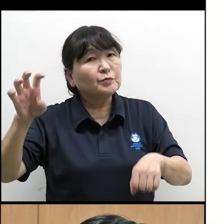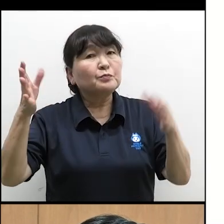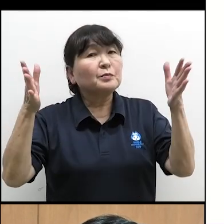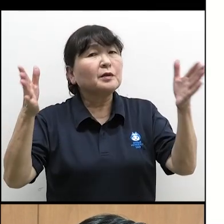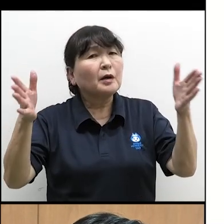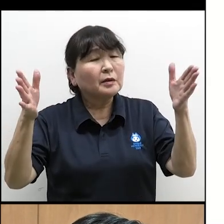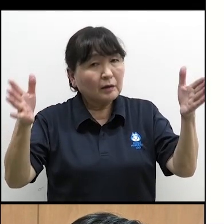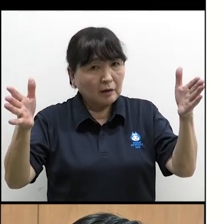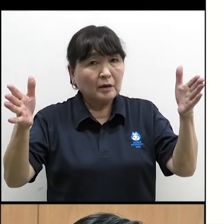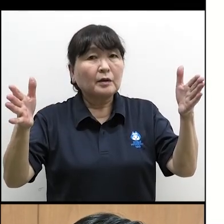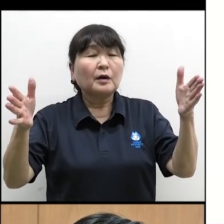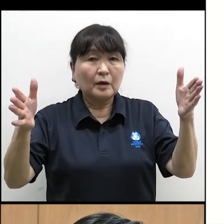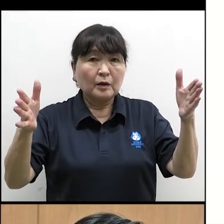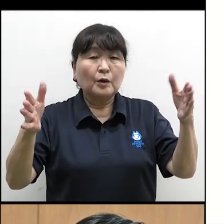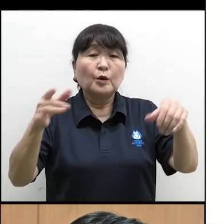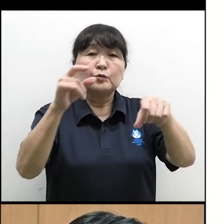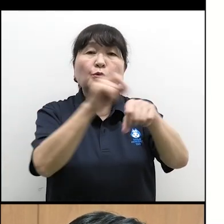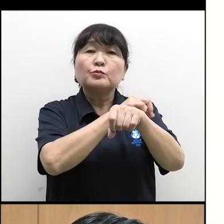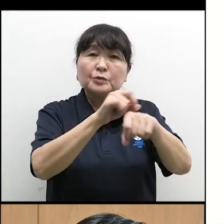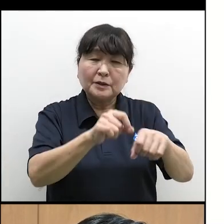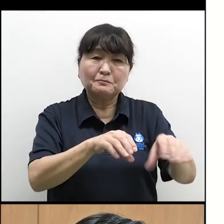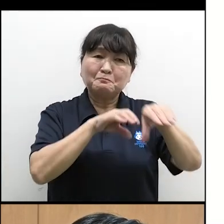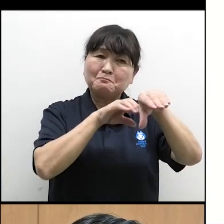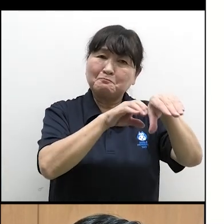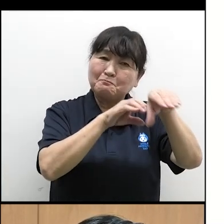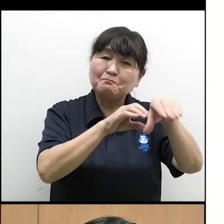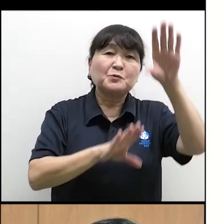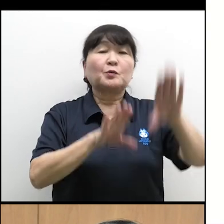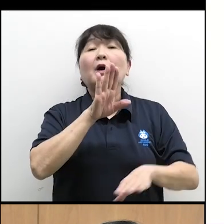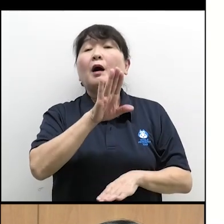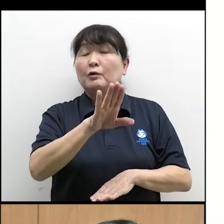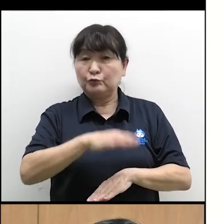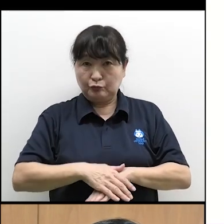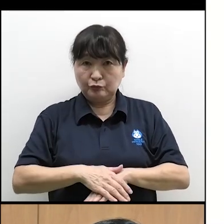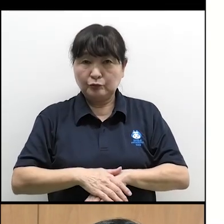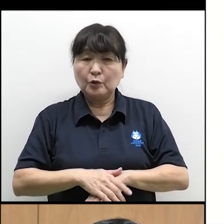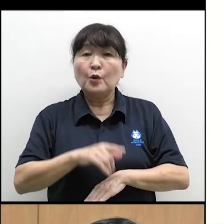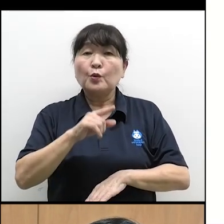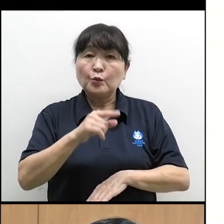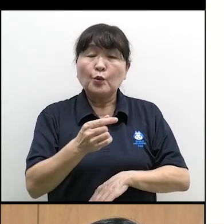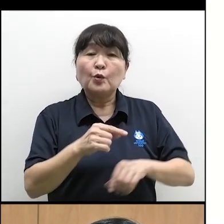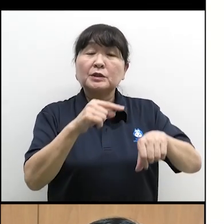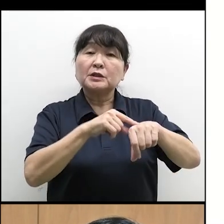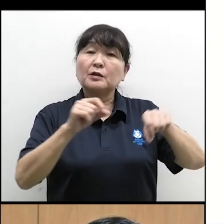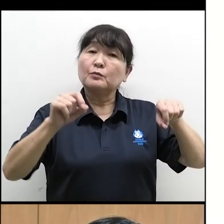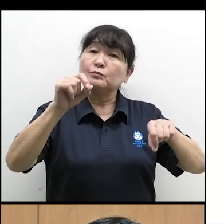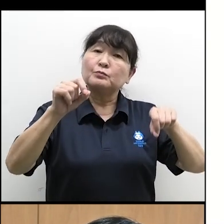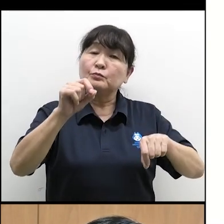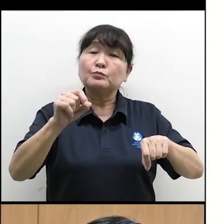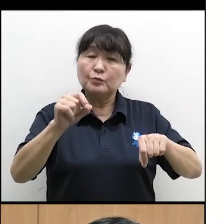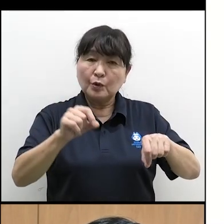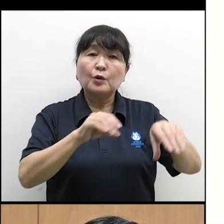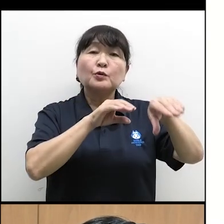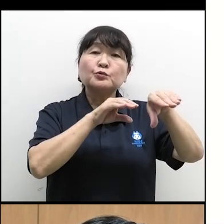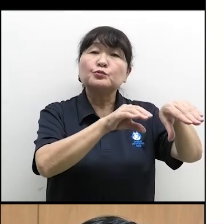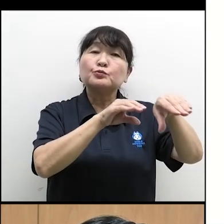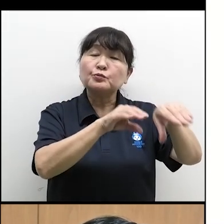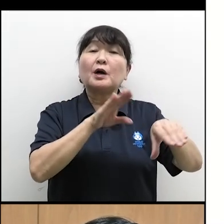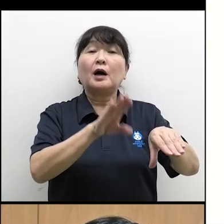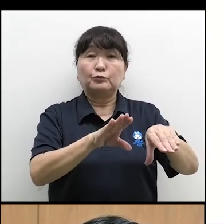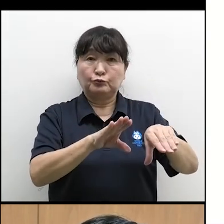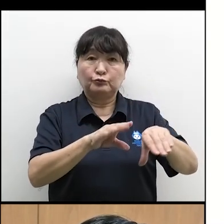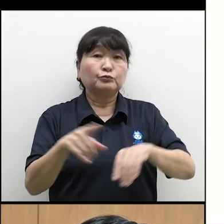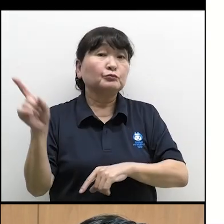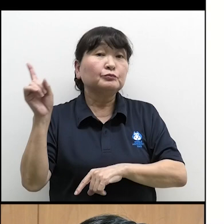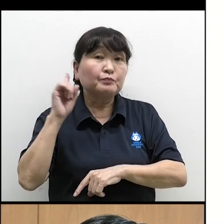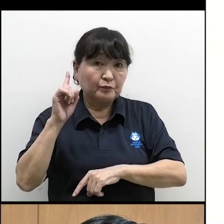超える渋滞が東向きの車線に発生しております。この前後も少し渋滞が発生しておりますけれども、おお